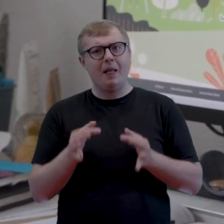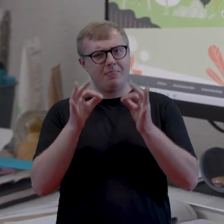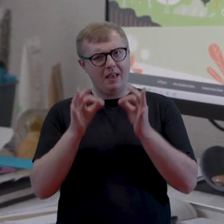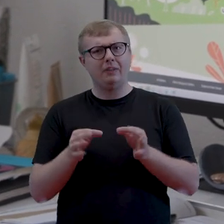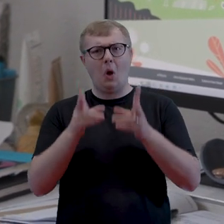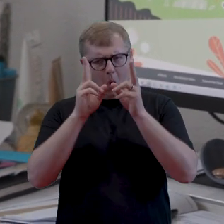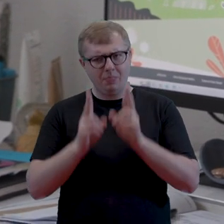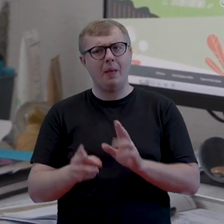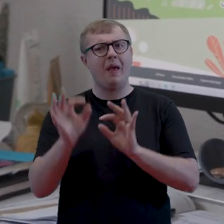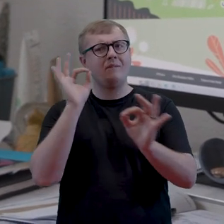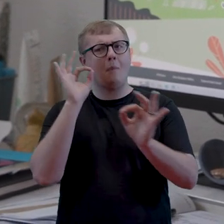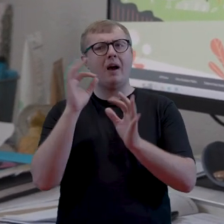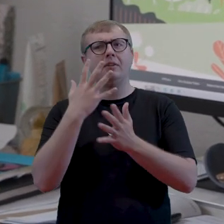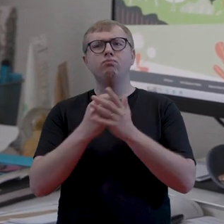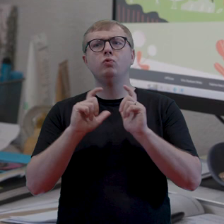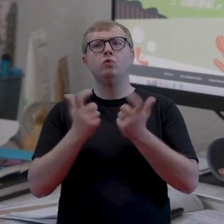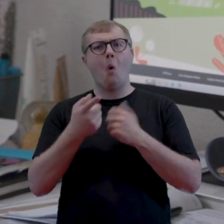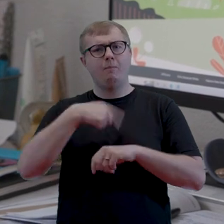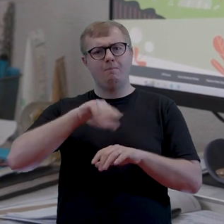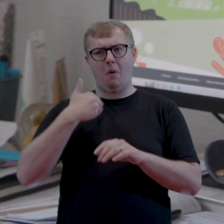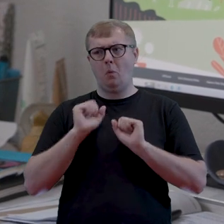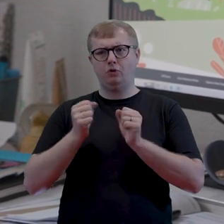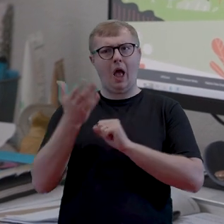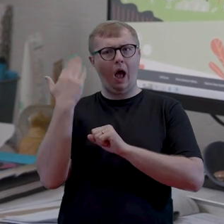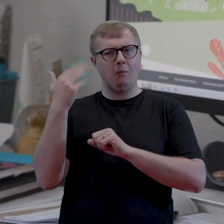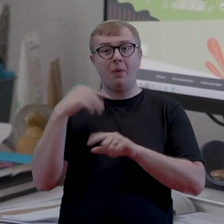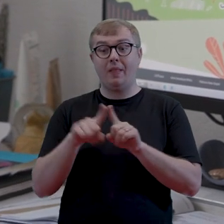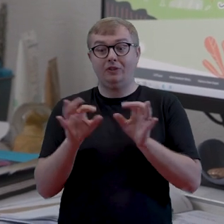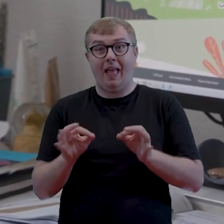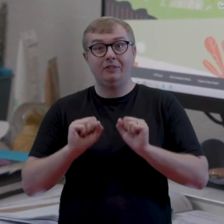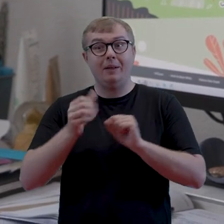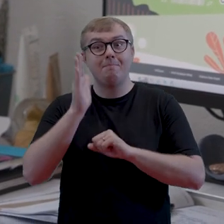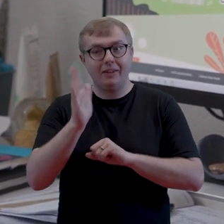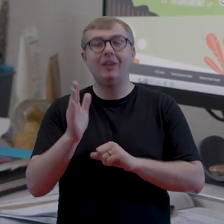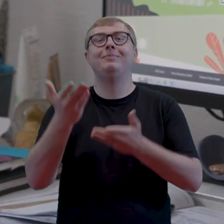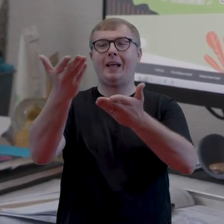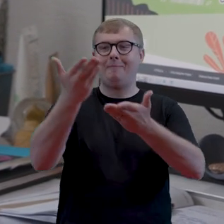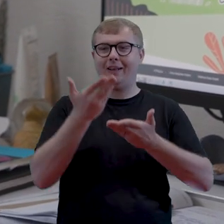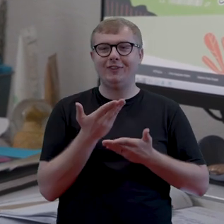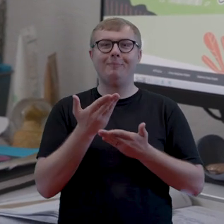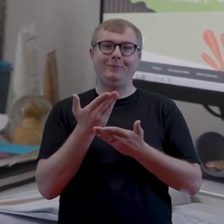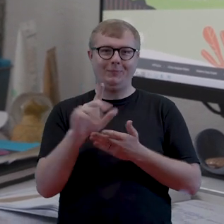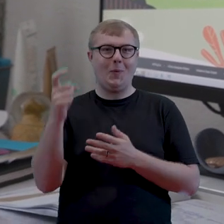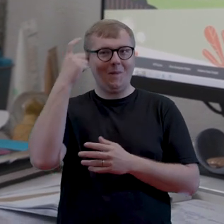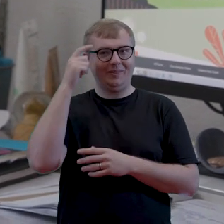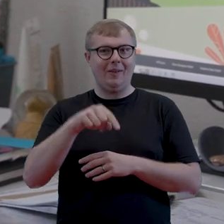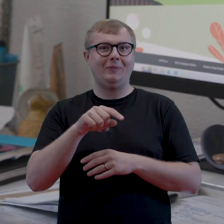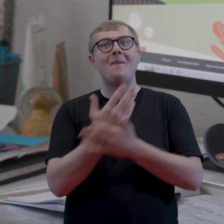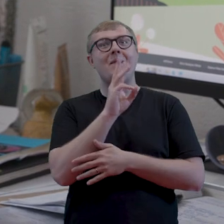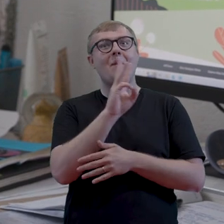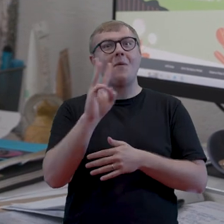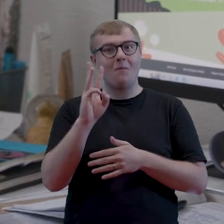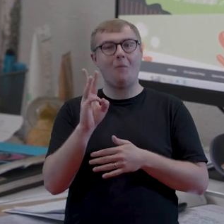takie już konkretne informacje na temat tego, co się u nas zadziało, co się zadzieje, no to zapraszamy was przede wszystkim na stronę